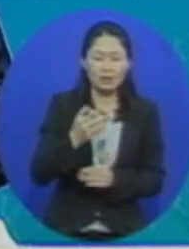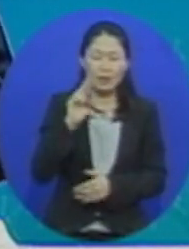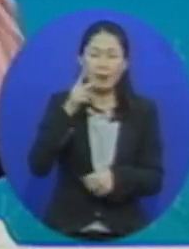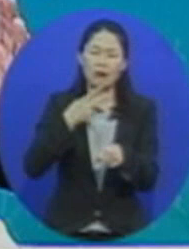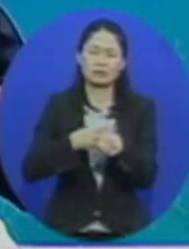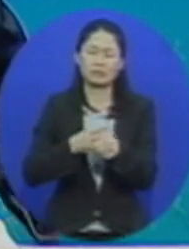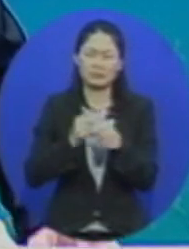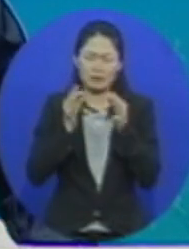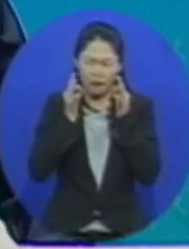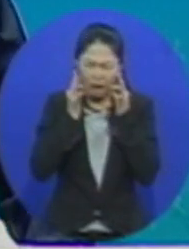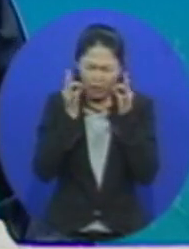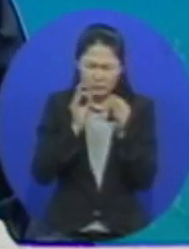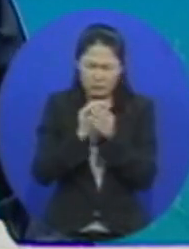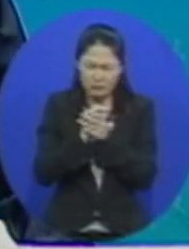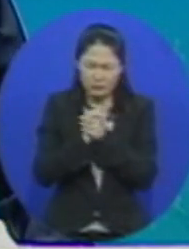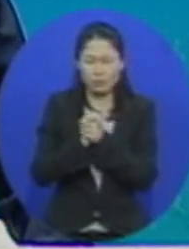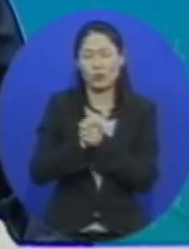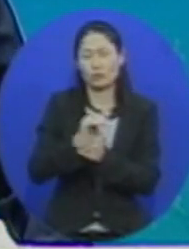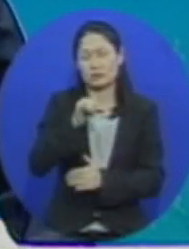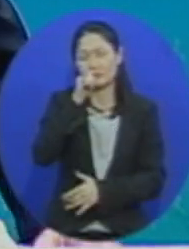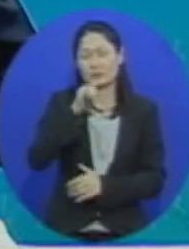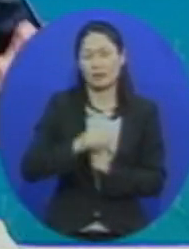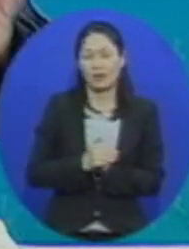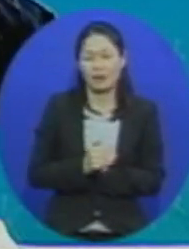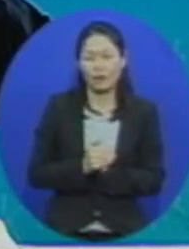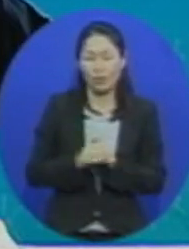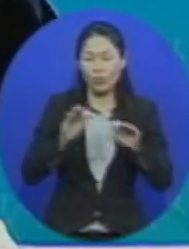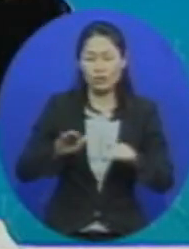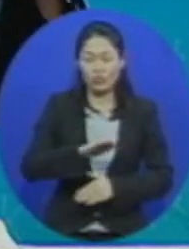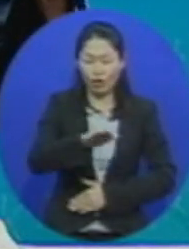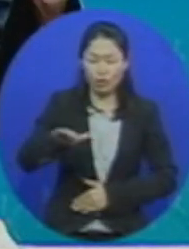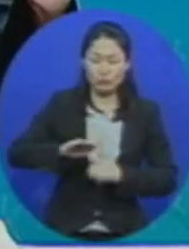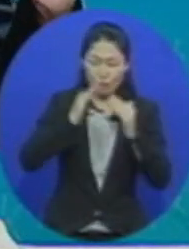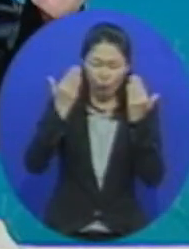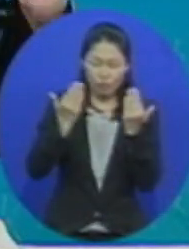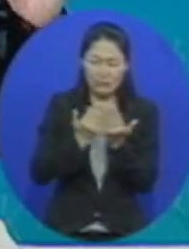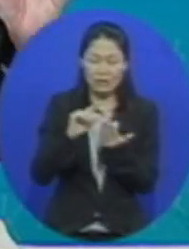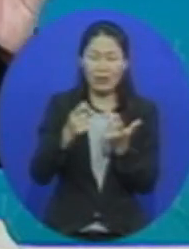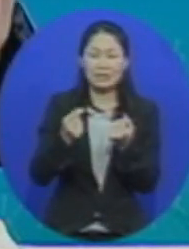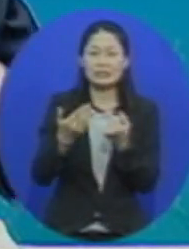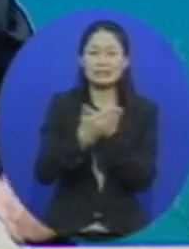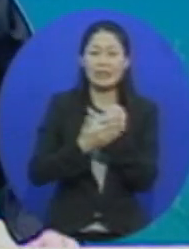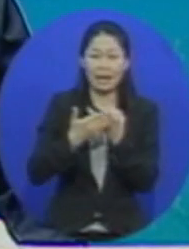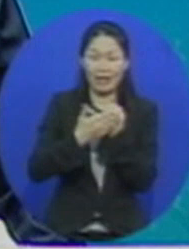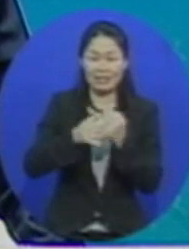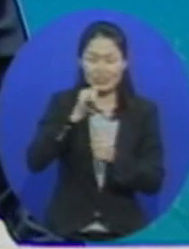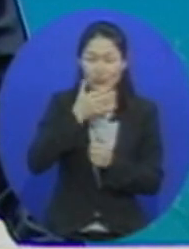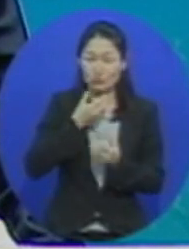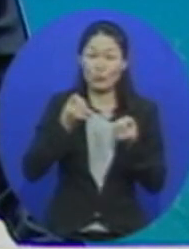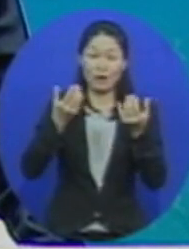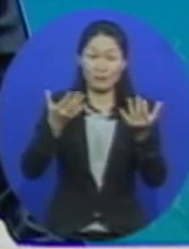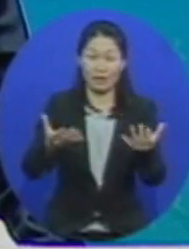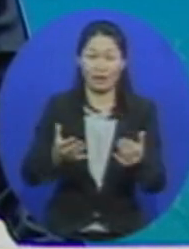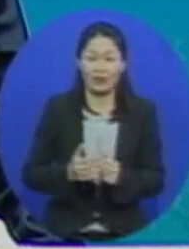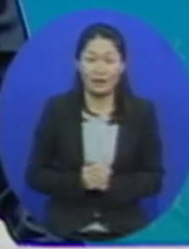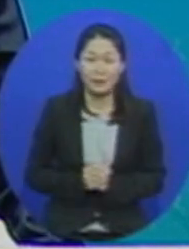간절히 기도하고 있는 것이에요 오늘 여러분 모두에게 이런 은혜가 있기를 축복합니다